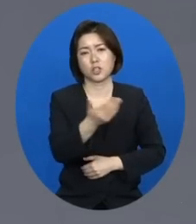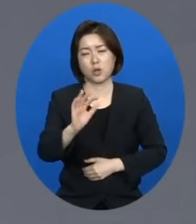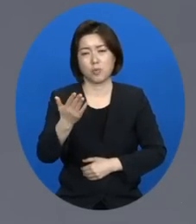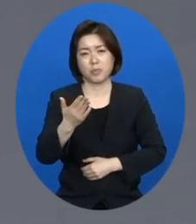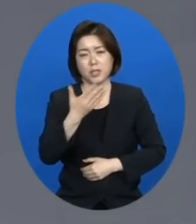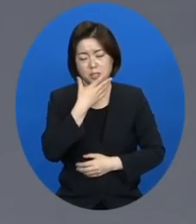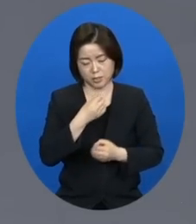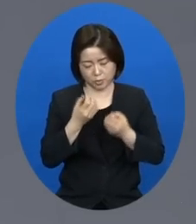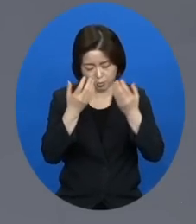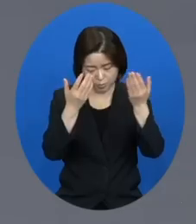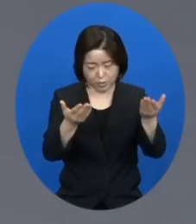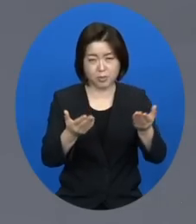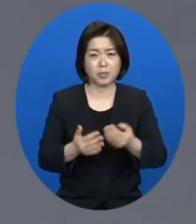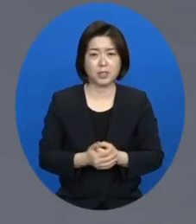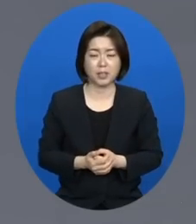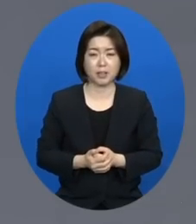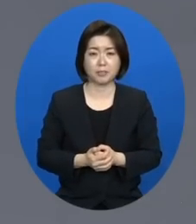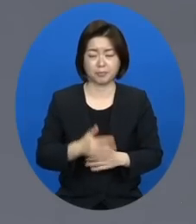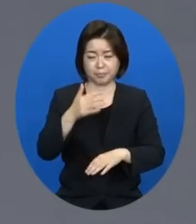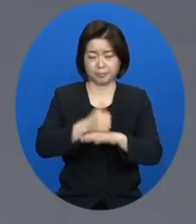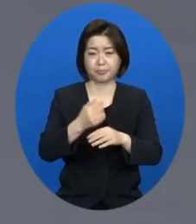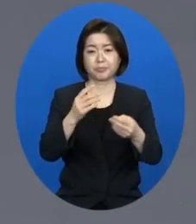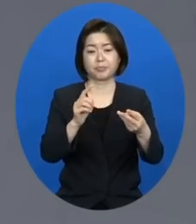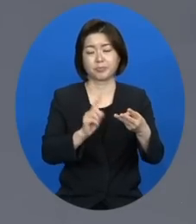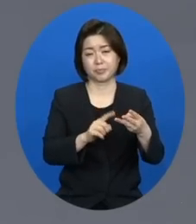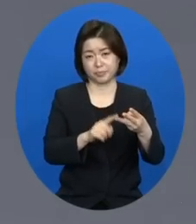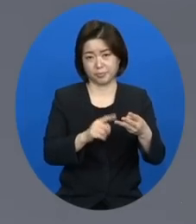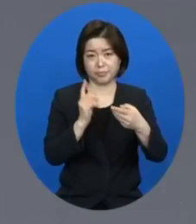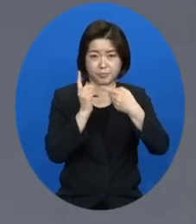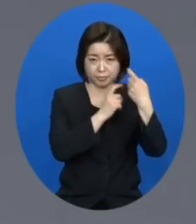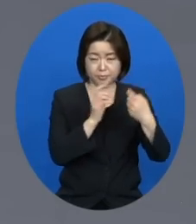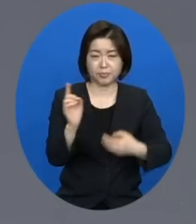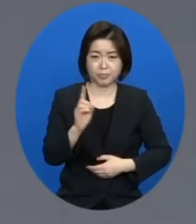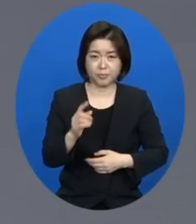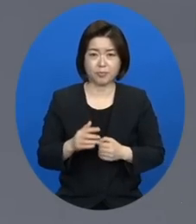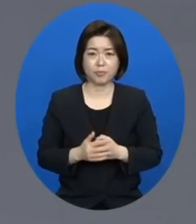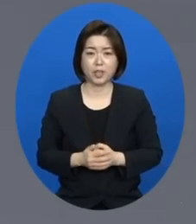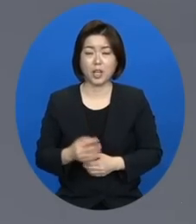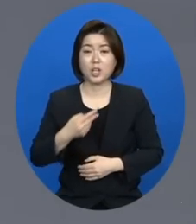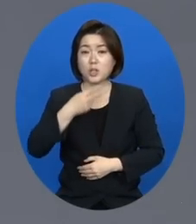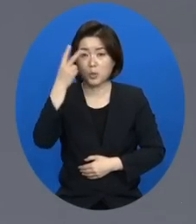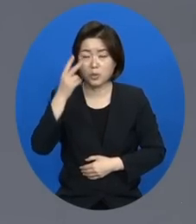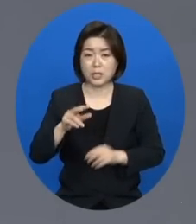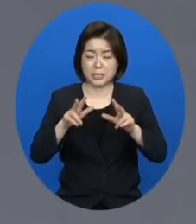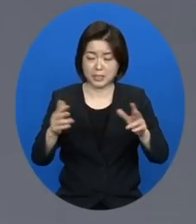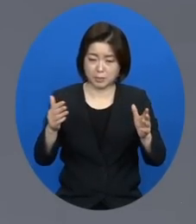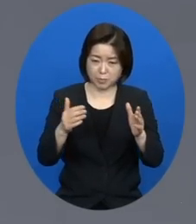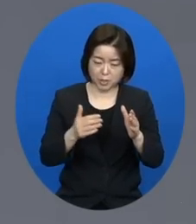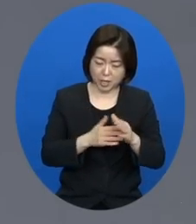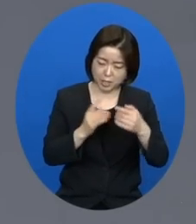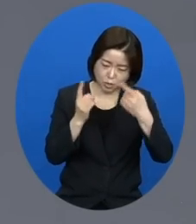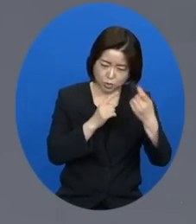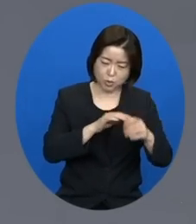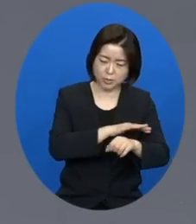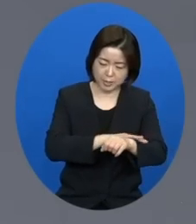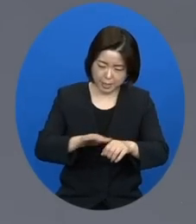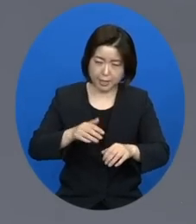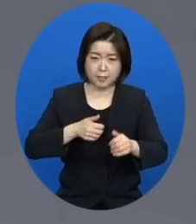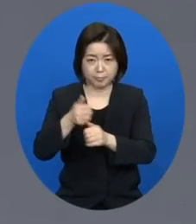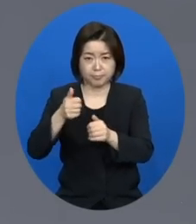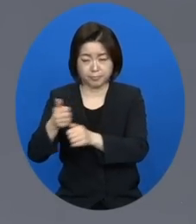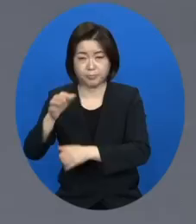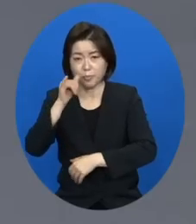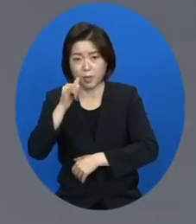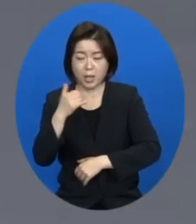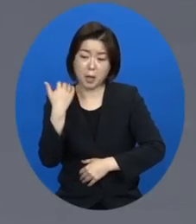축복합니다. 마지막 세 번째 유혹이 있어요. 요셉은 지금까지 이 모든 유혹들을 잘 이겨내 왔습니다.